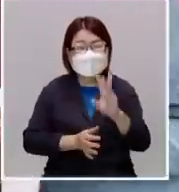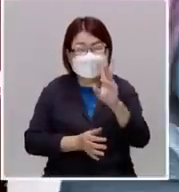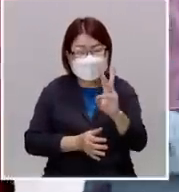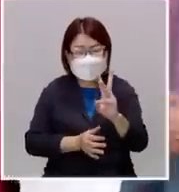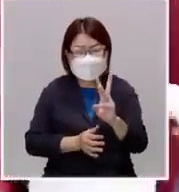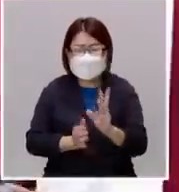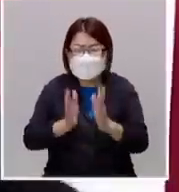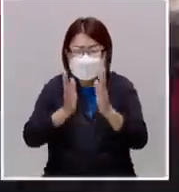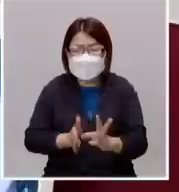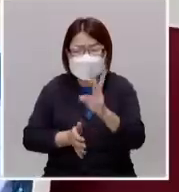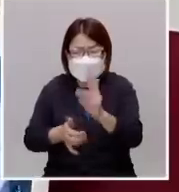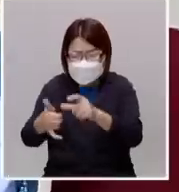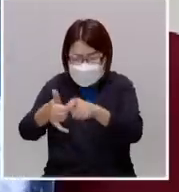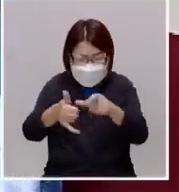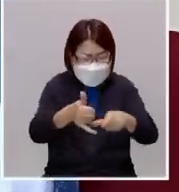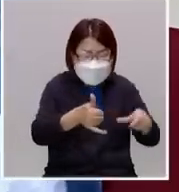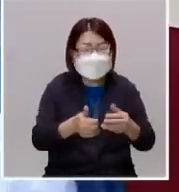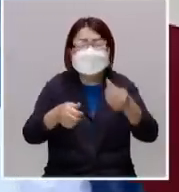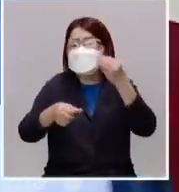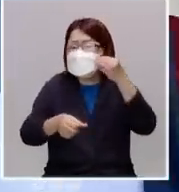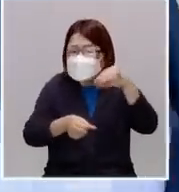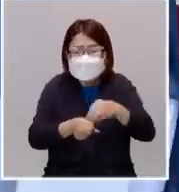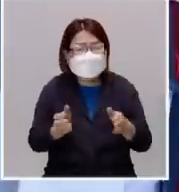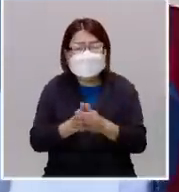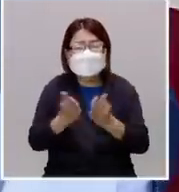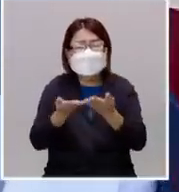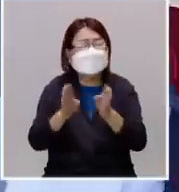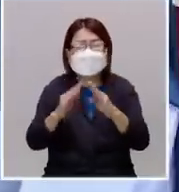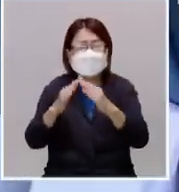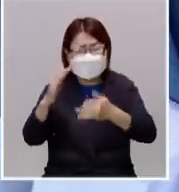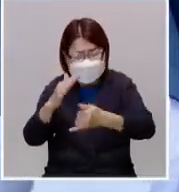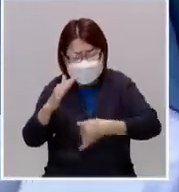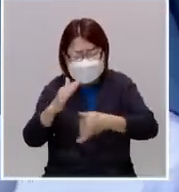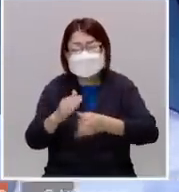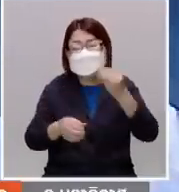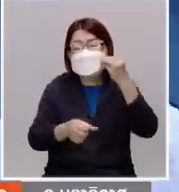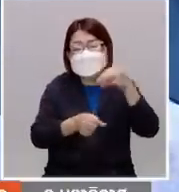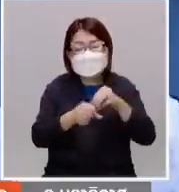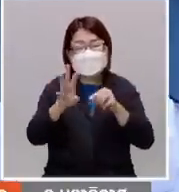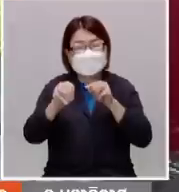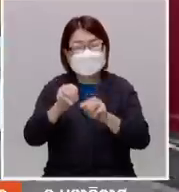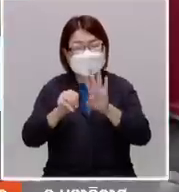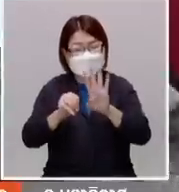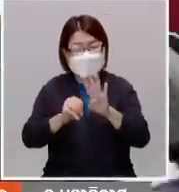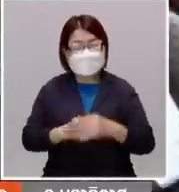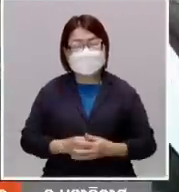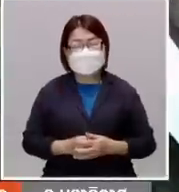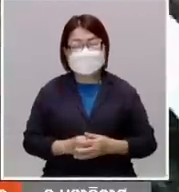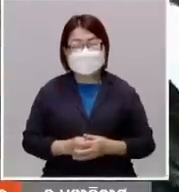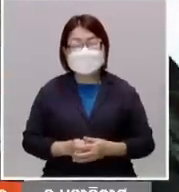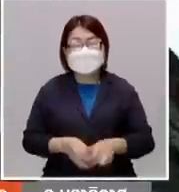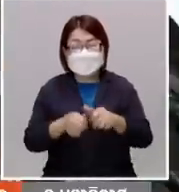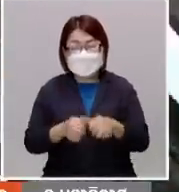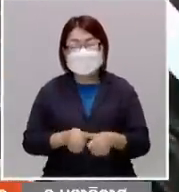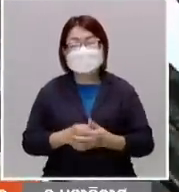นี้ก็เป็นคนในครอบครัวเดียวกันทั้งหมดค่ะอยู่ในพื้นที่หมู่4บ้านยารูยามูแรแนตำบ